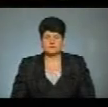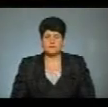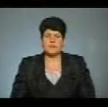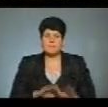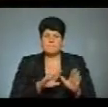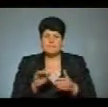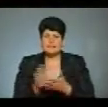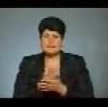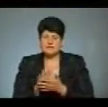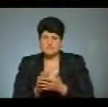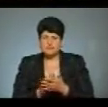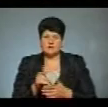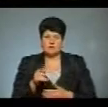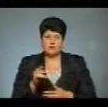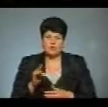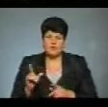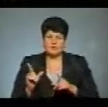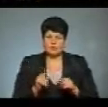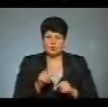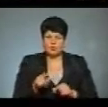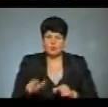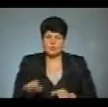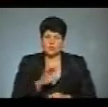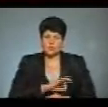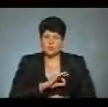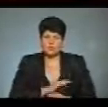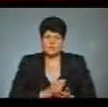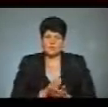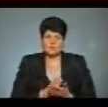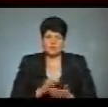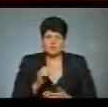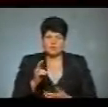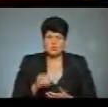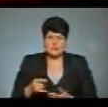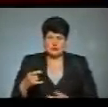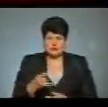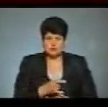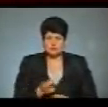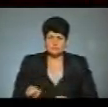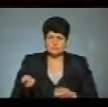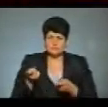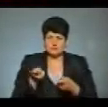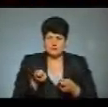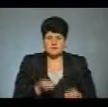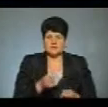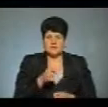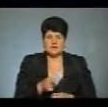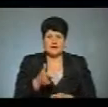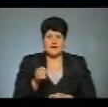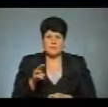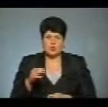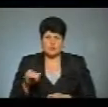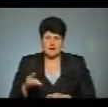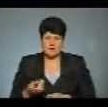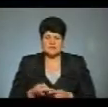Після дезінфекції Григорій Порохняк їде до людей, які користуються послугою соціального таксі, щоб завести їх на гемодіаліз. Це